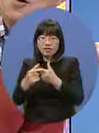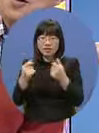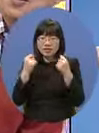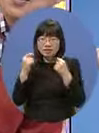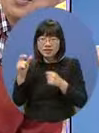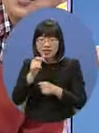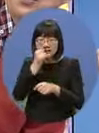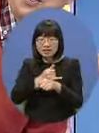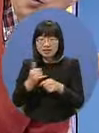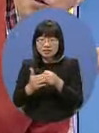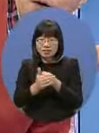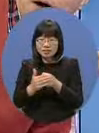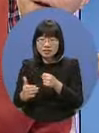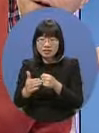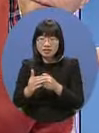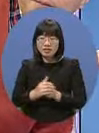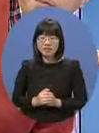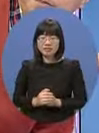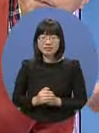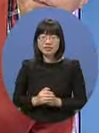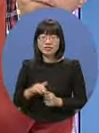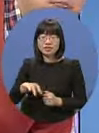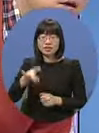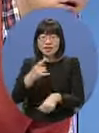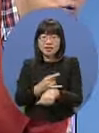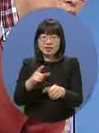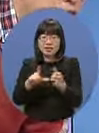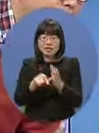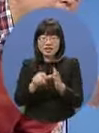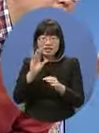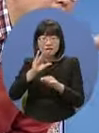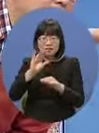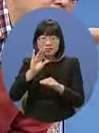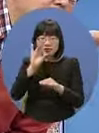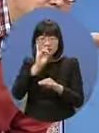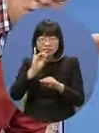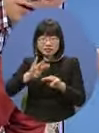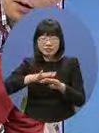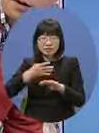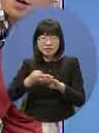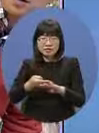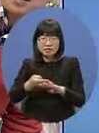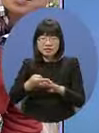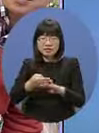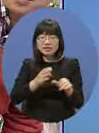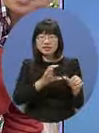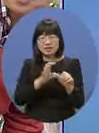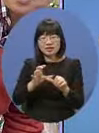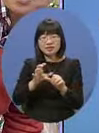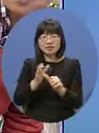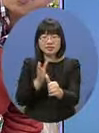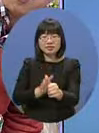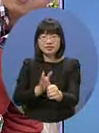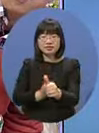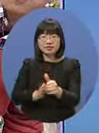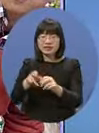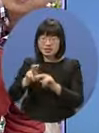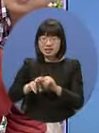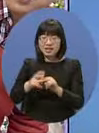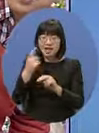그래서 처음에, 이게 돌 돌아가게. 네, 처음에 할 땐 이렇게 스타킹. 돌아가게 가, 하는 거예요, 어머니? 네. 네. 어머님들도 자리에 앉아서 좋아요. 한번 해보세요.